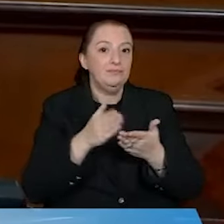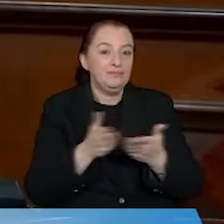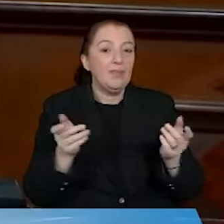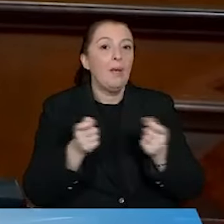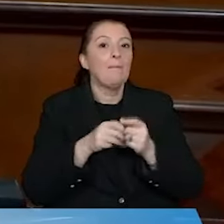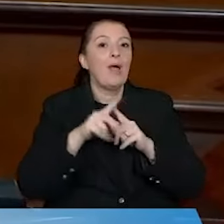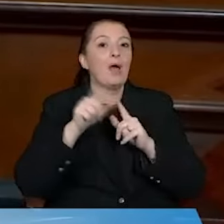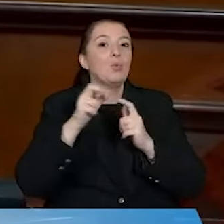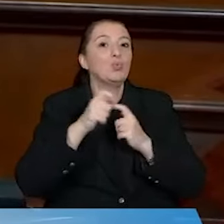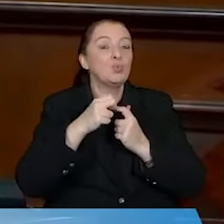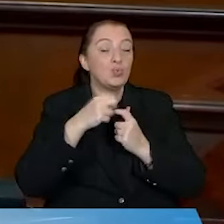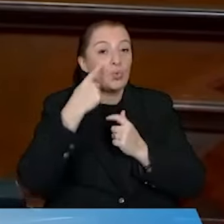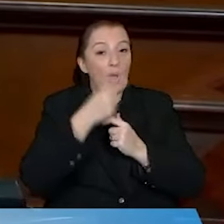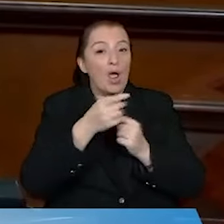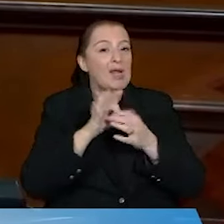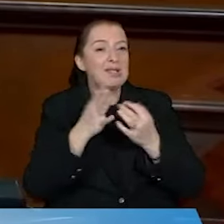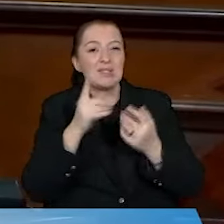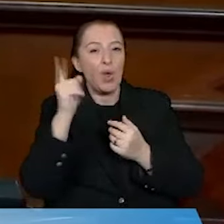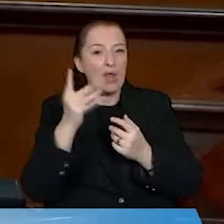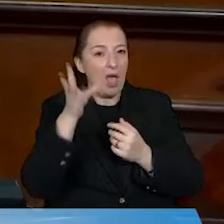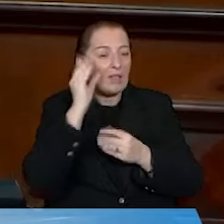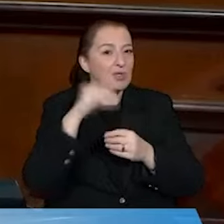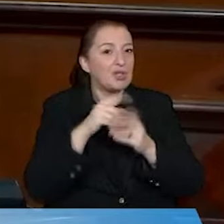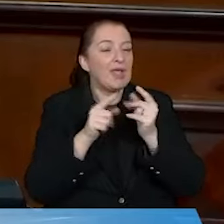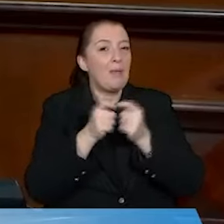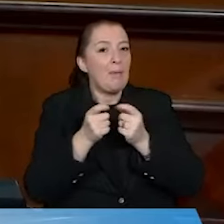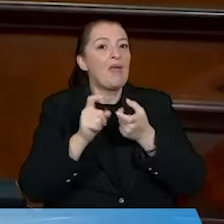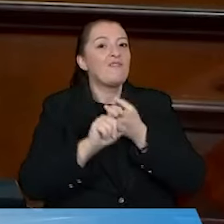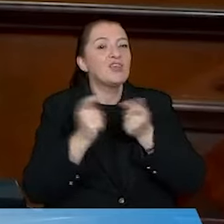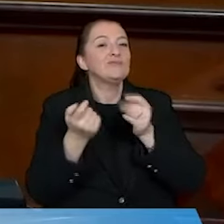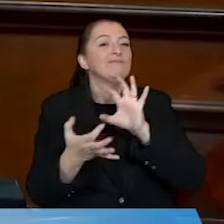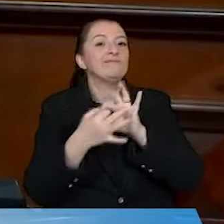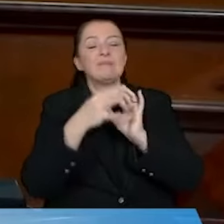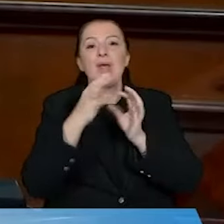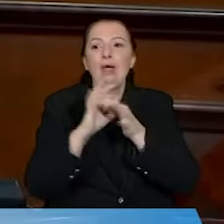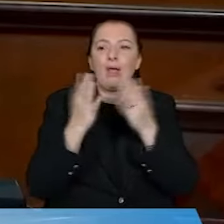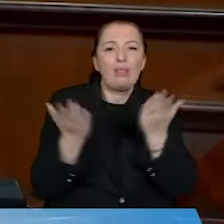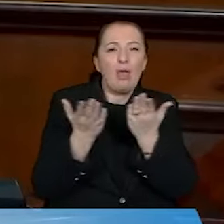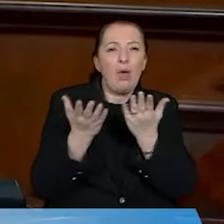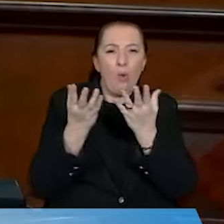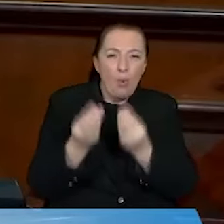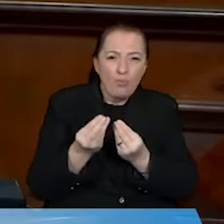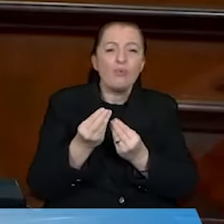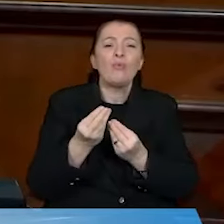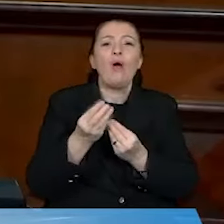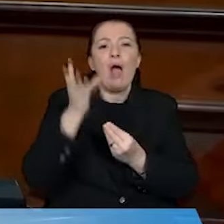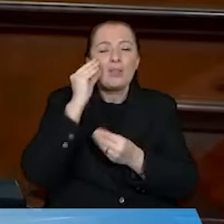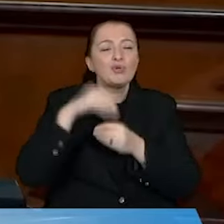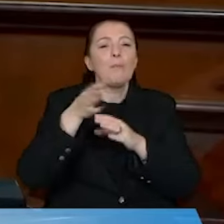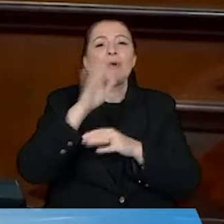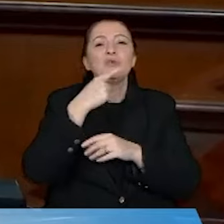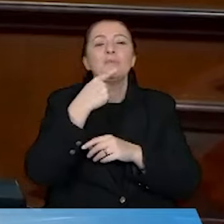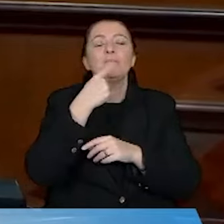Beltur'un nasıl yönetildiğini anlamak için, İBB'nin ve iştiraklerinin ne halde olduğunu anlamak için inanın başkaca bir şey konuşmaya gerek yok.